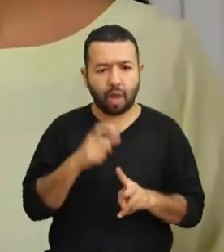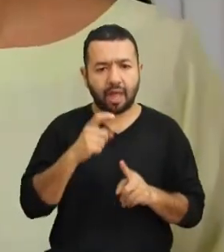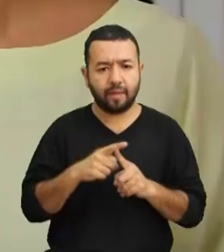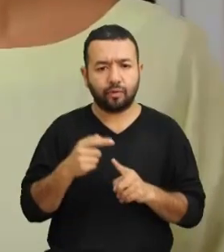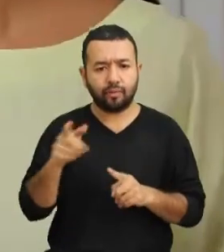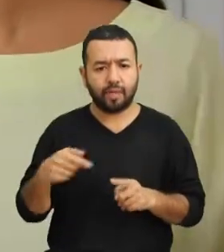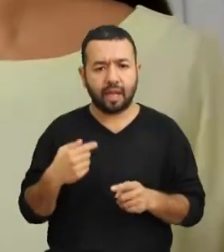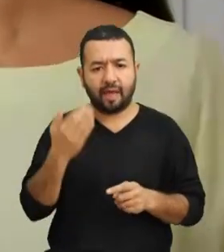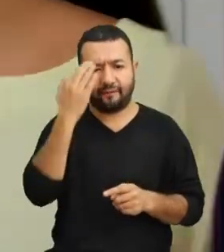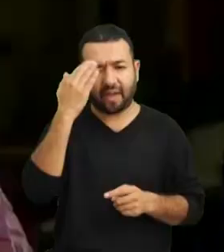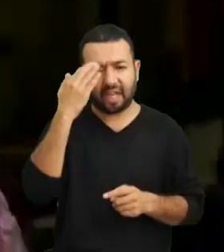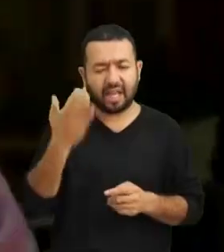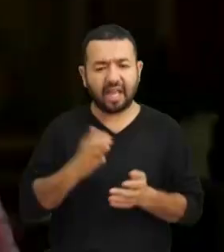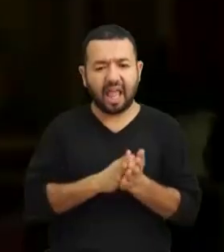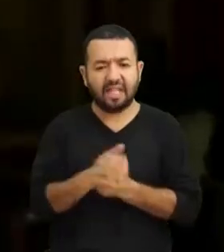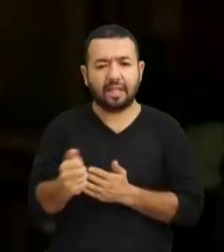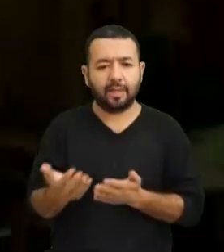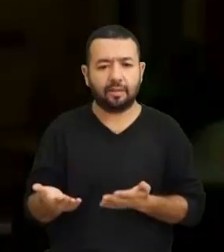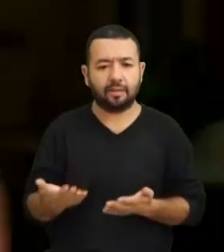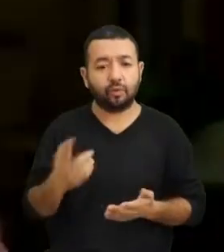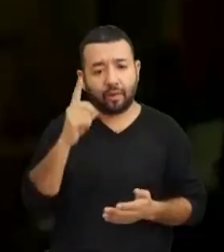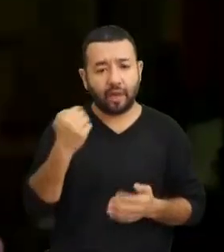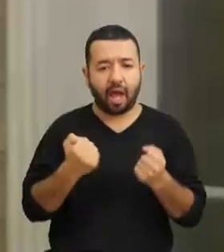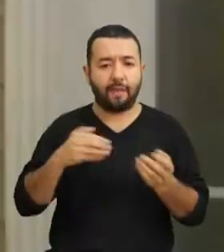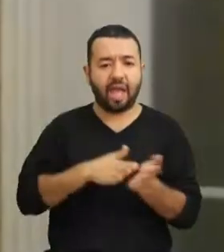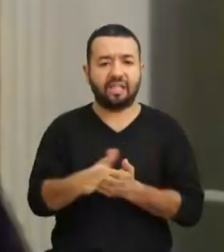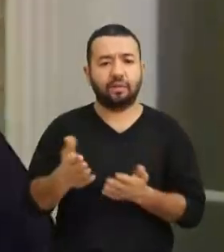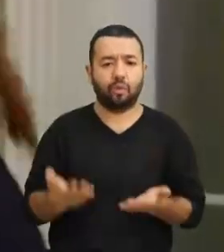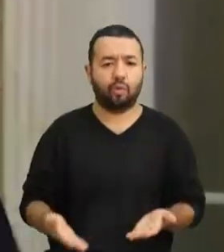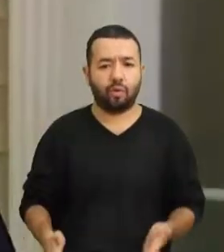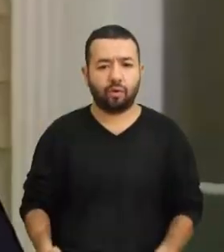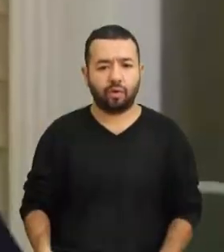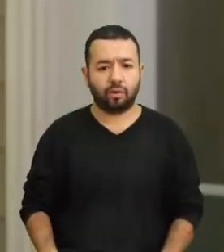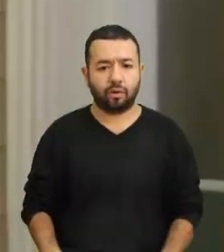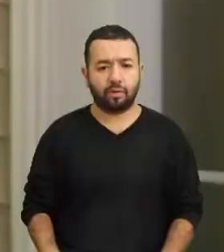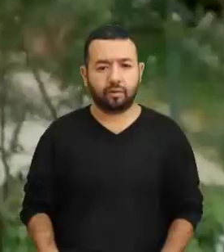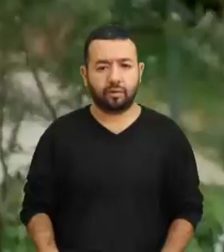Bey'i sadece fakirliğiyle ezebilir. Yok vallahi bu sefer gerçekten arabasıyla ezmiş.